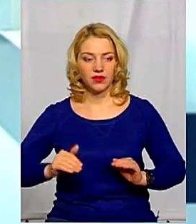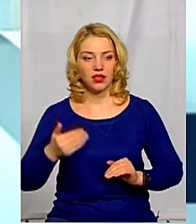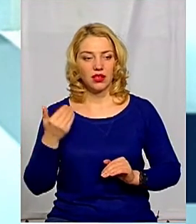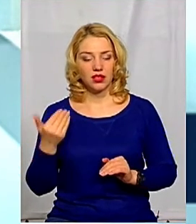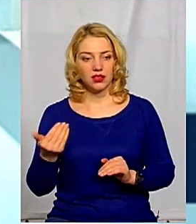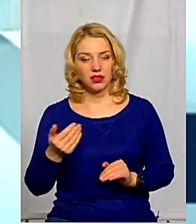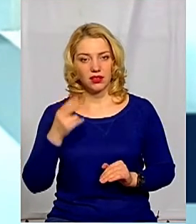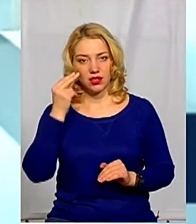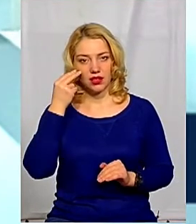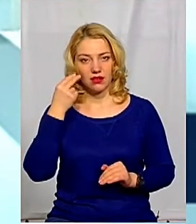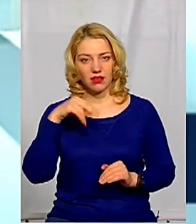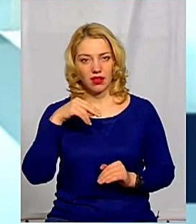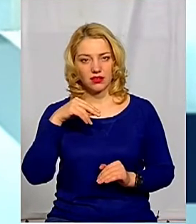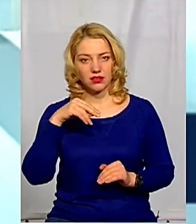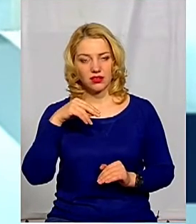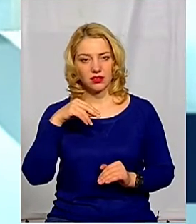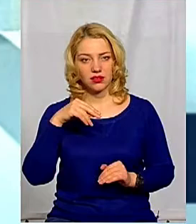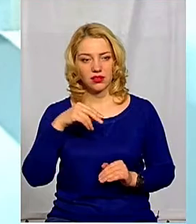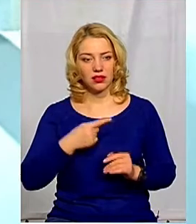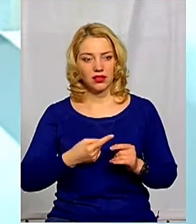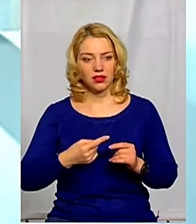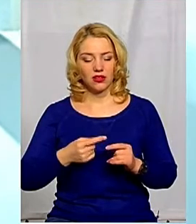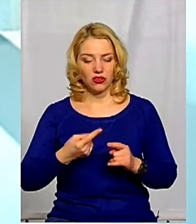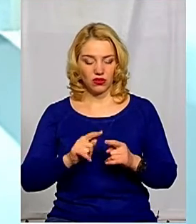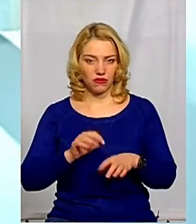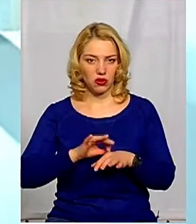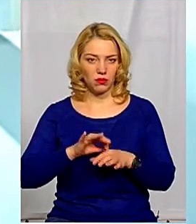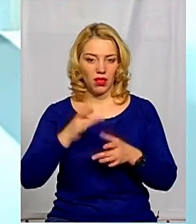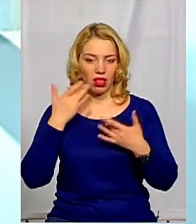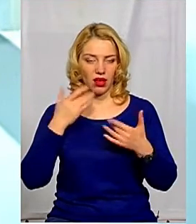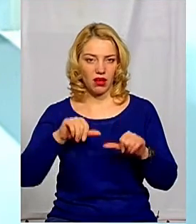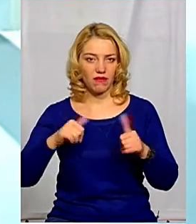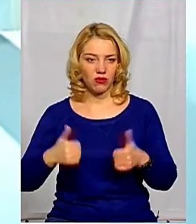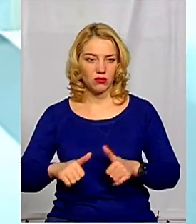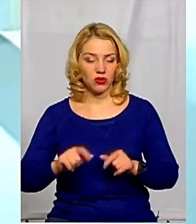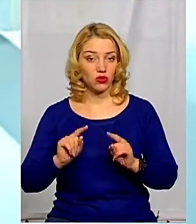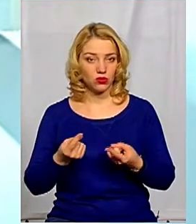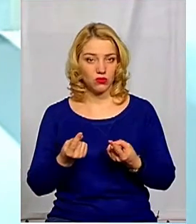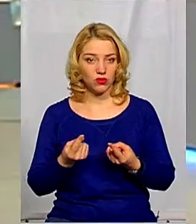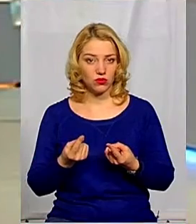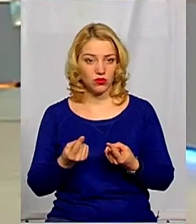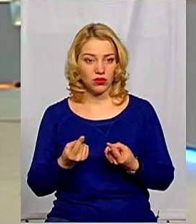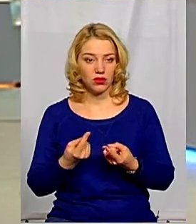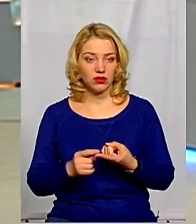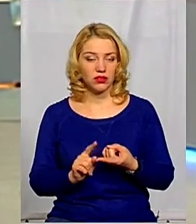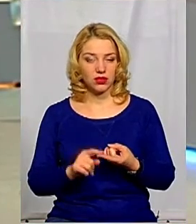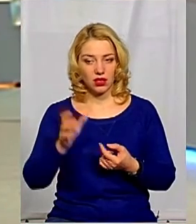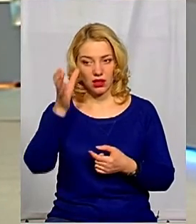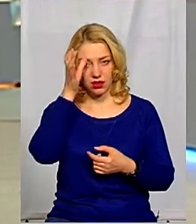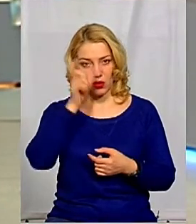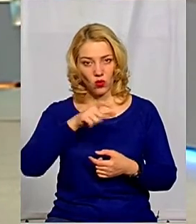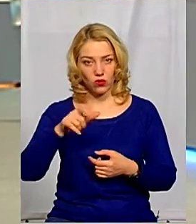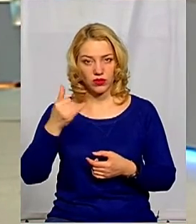їхні китайські цю хворобу переносять в легкій формі. Чому? Ось це науковці